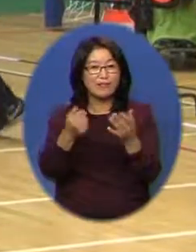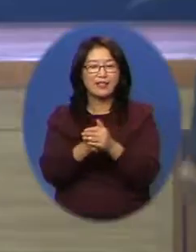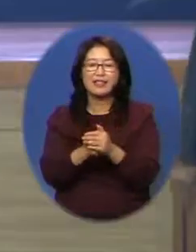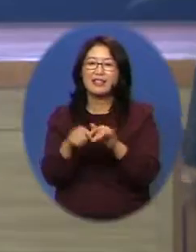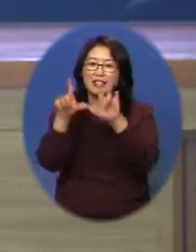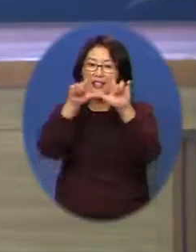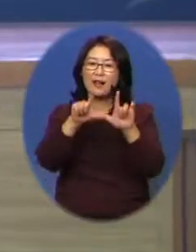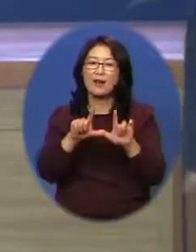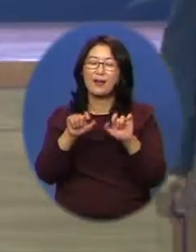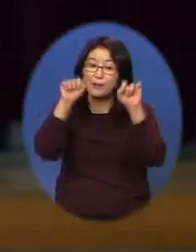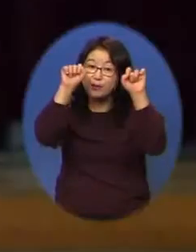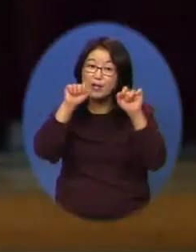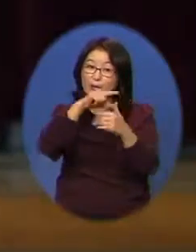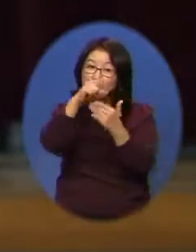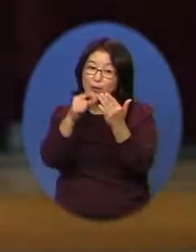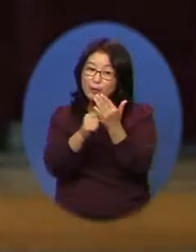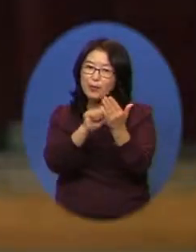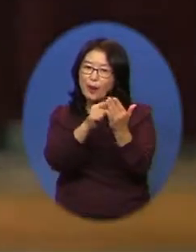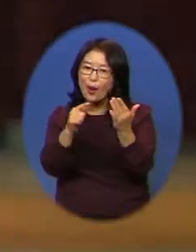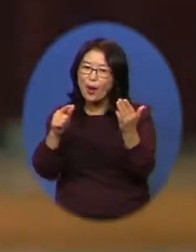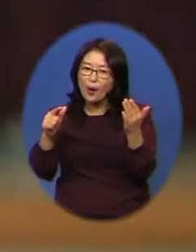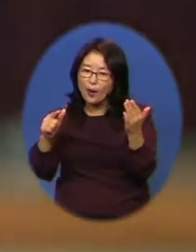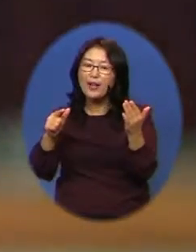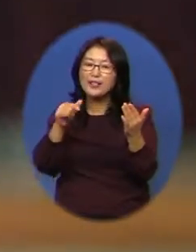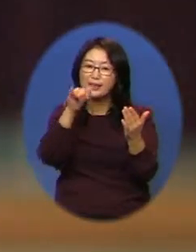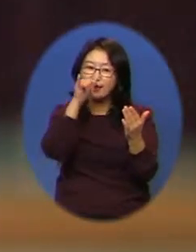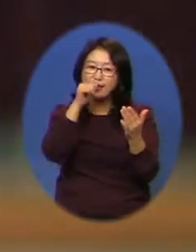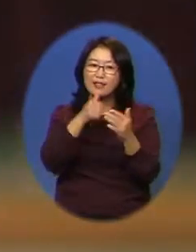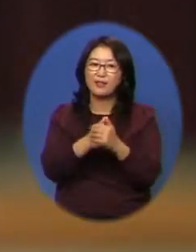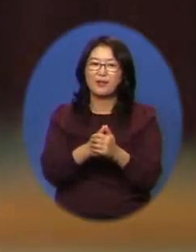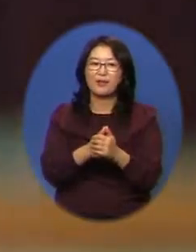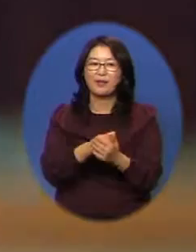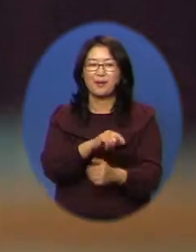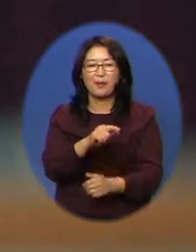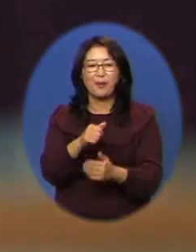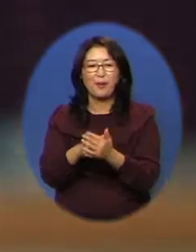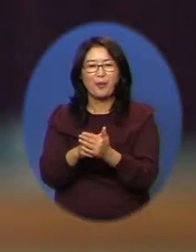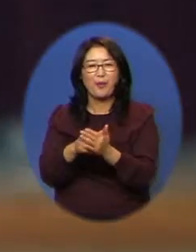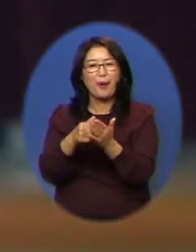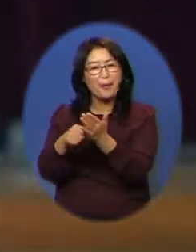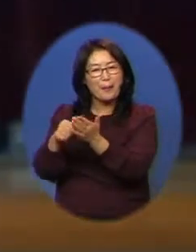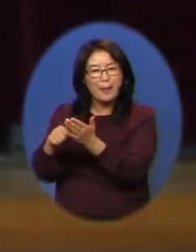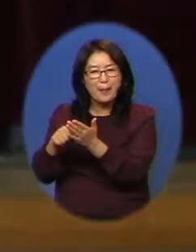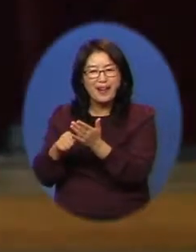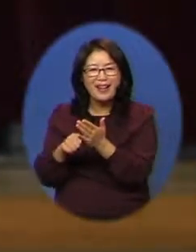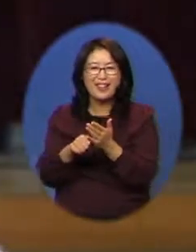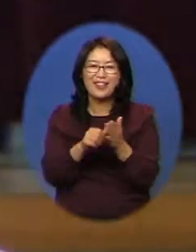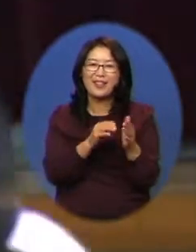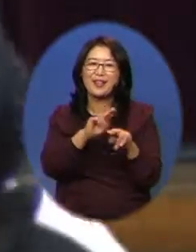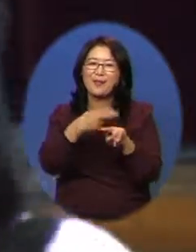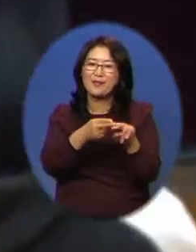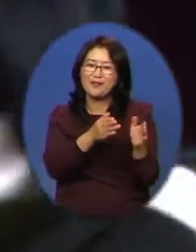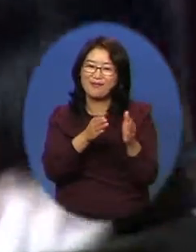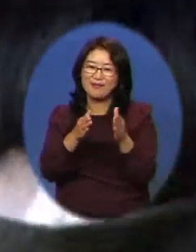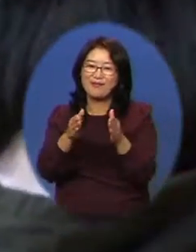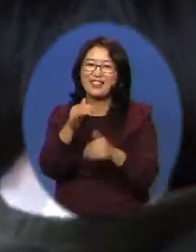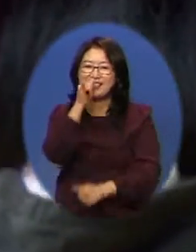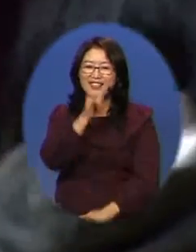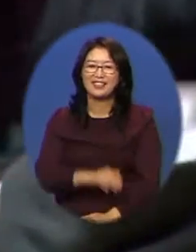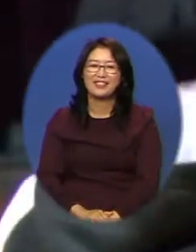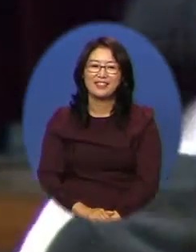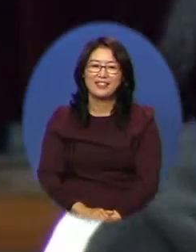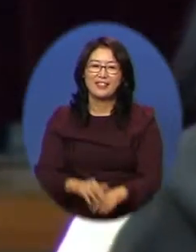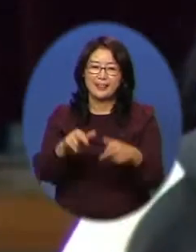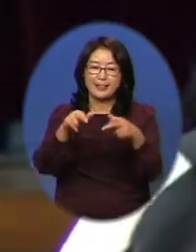각종 여러 가지 프로그램을 통해서도 각 생필품 등을 선물로 나눠드렸는데요. 축하합니다. 장애인들의